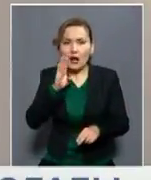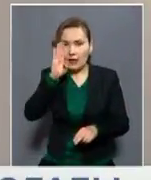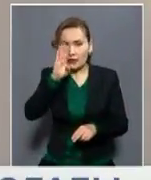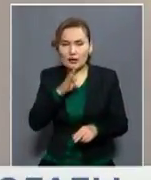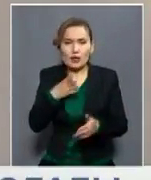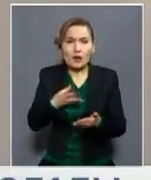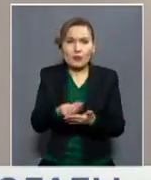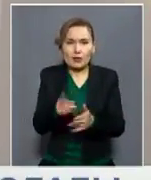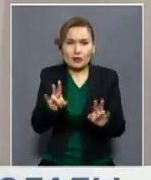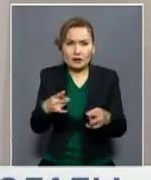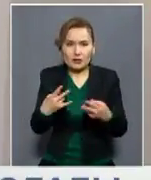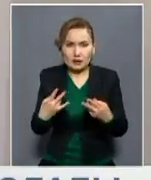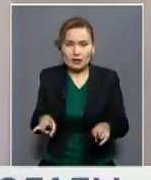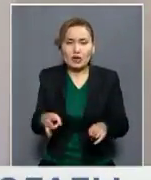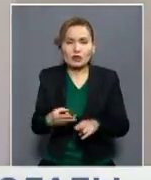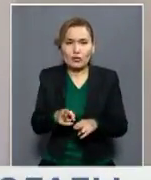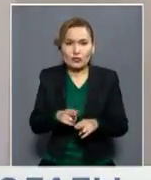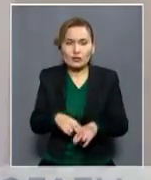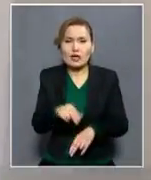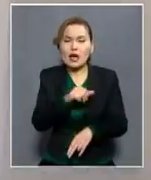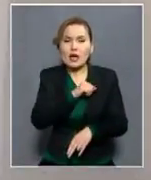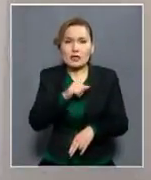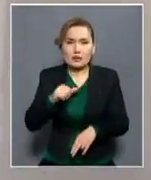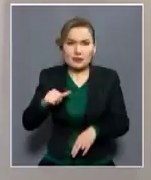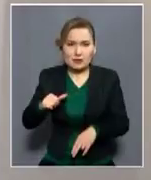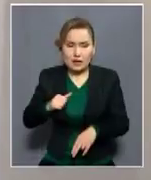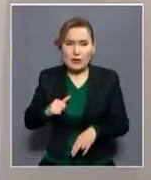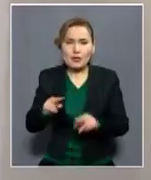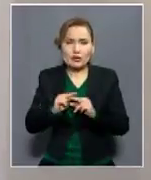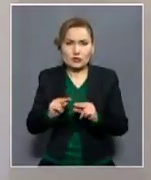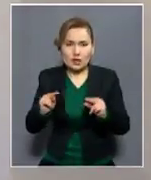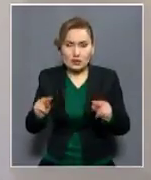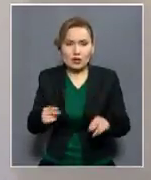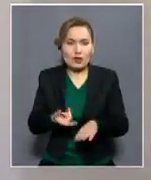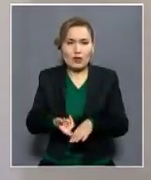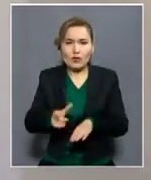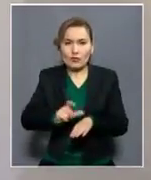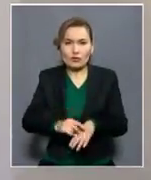жаңашылдықтан бас тартса, өз еркі. Бірақ бұл жүйе ұстаздарының жұмысын жеңілдетеді.